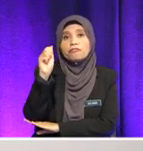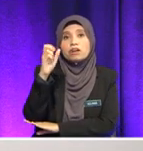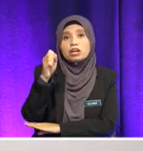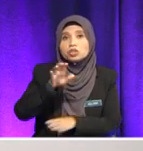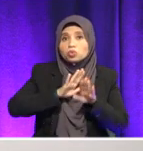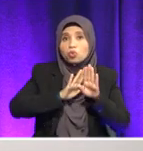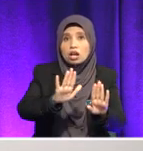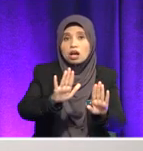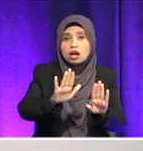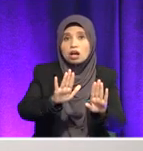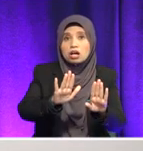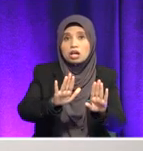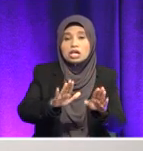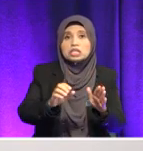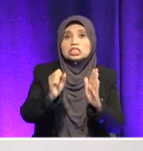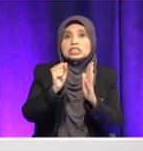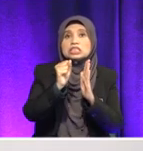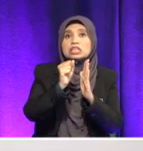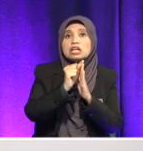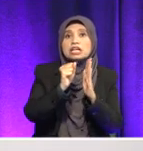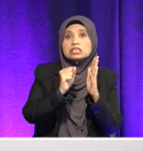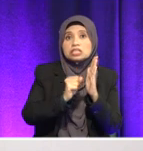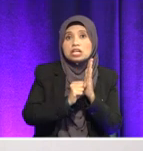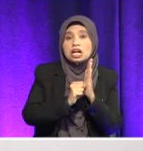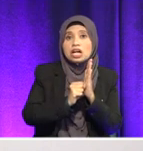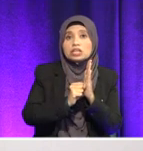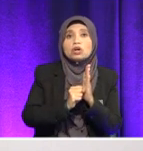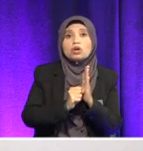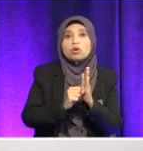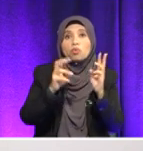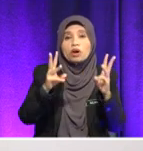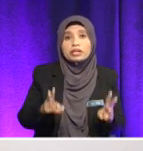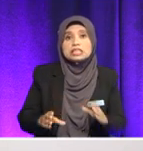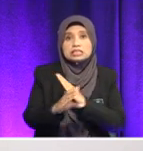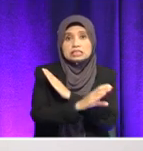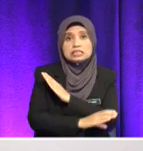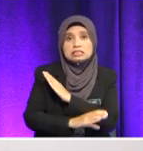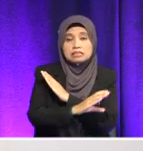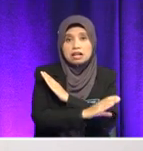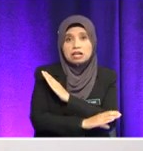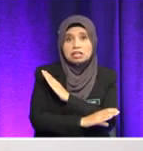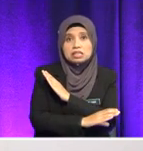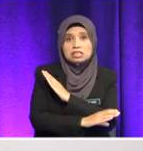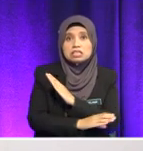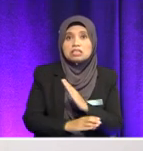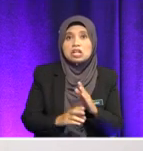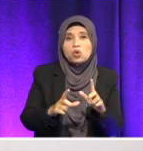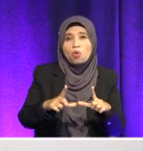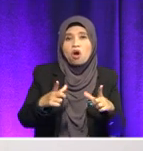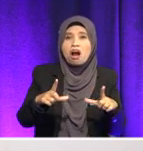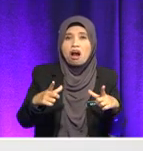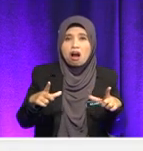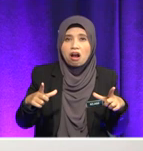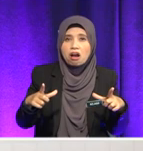syarat-syarat kewarganegaraan yang longgar hal ini mendorong Pati negara Fast dan Pati rakyat